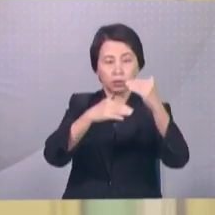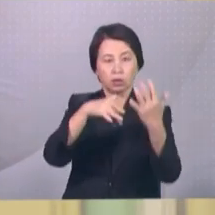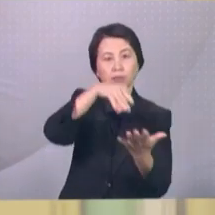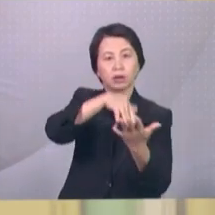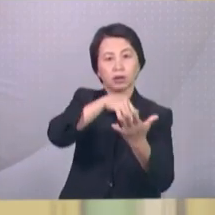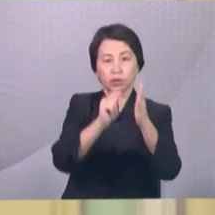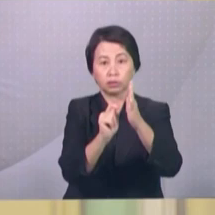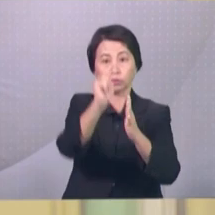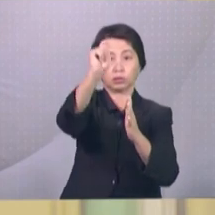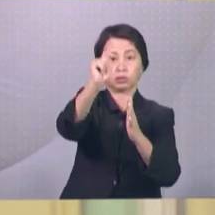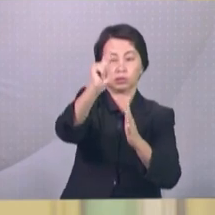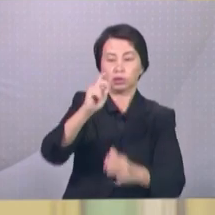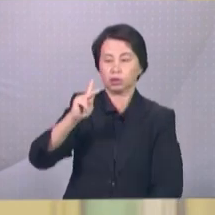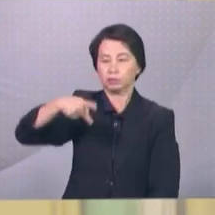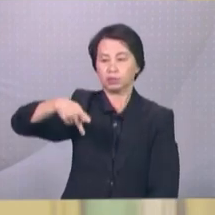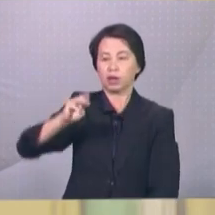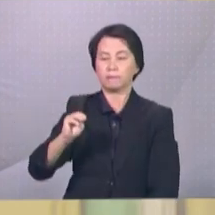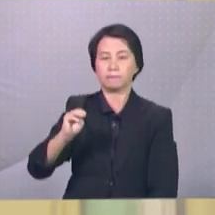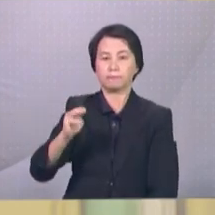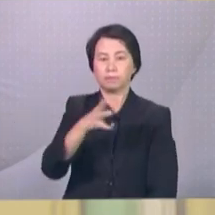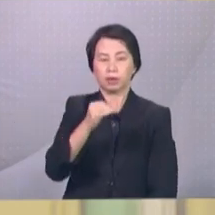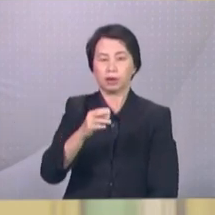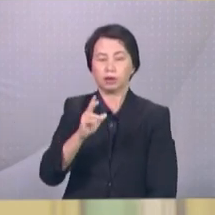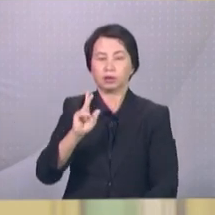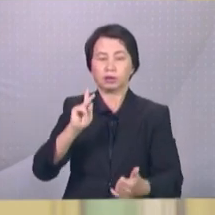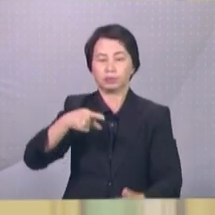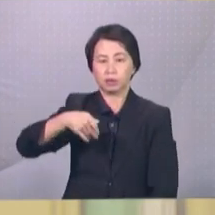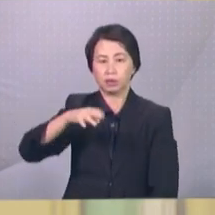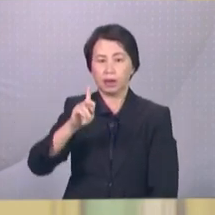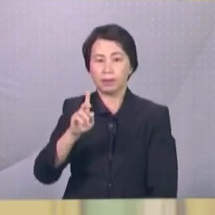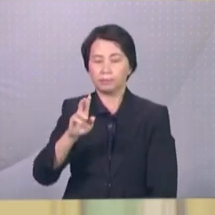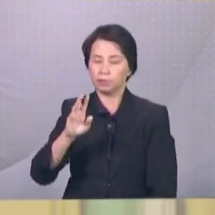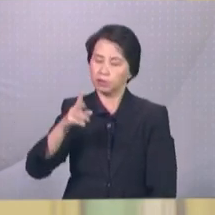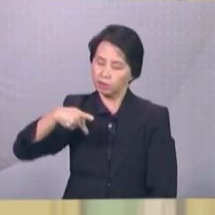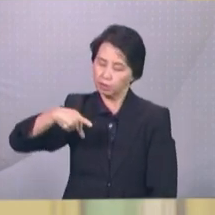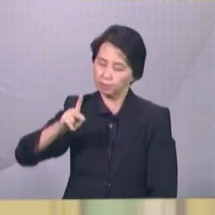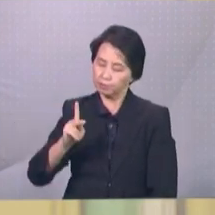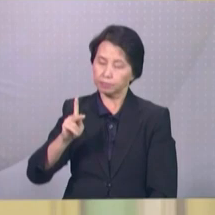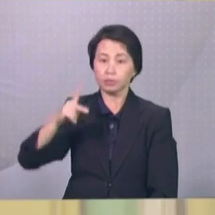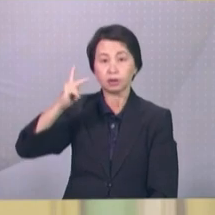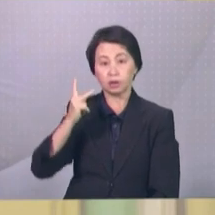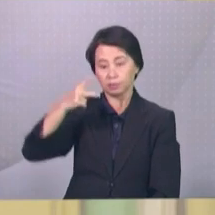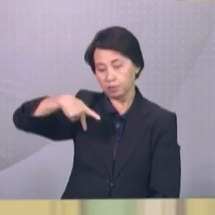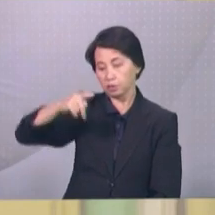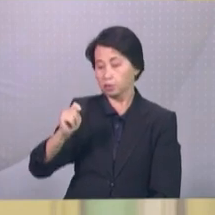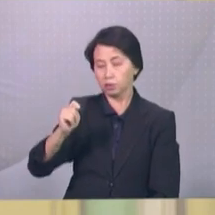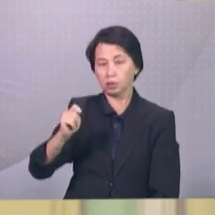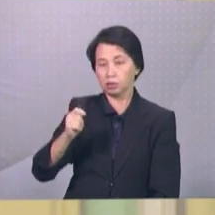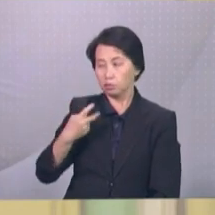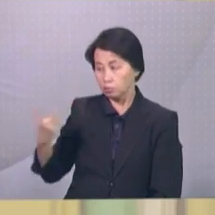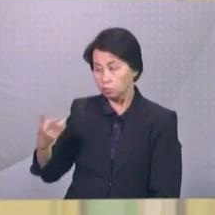pengajian tinggi, KPM dan Kementerian Pengajian Tinggi KPT telah bersetuju